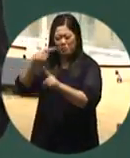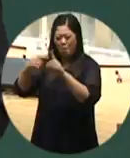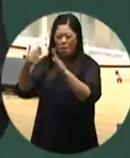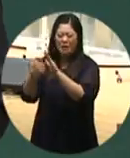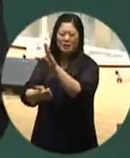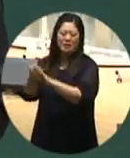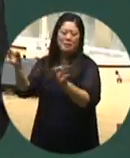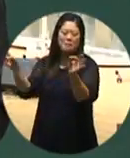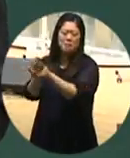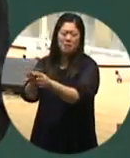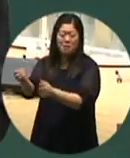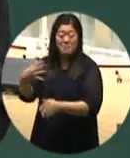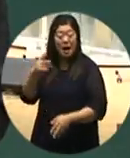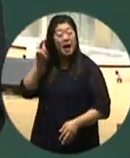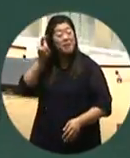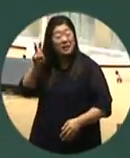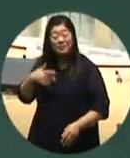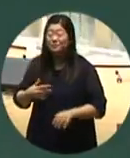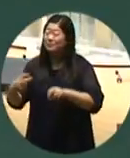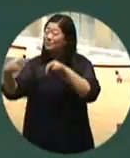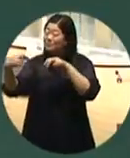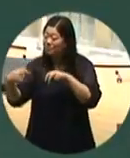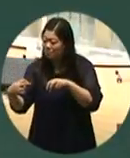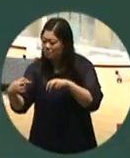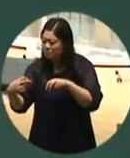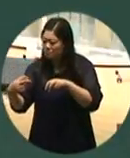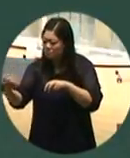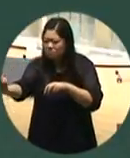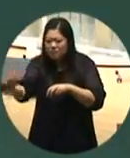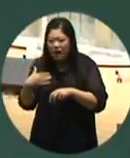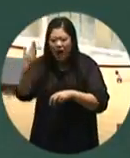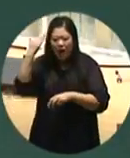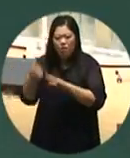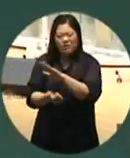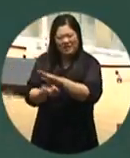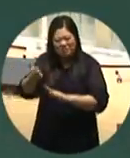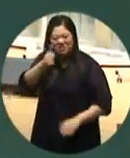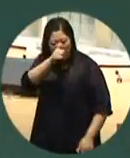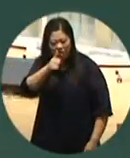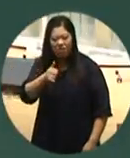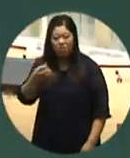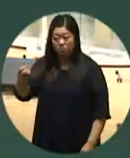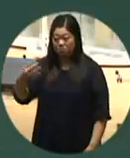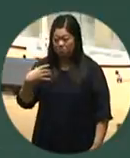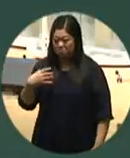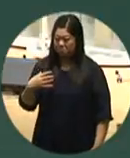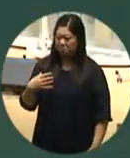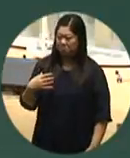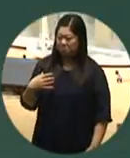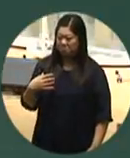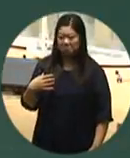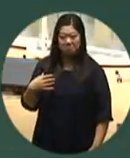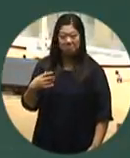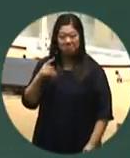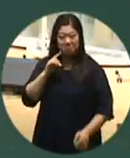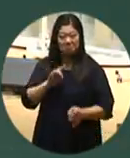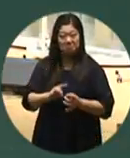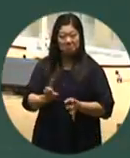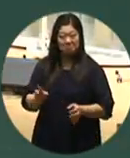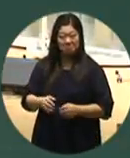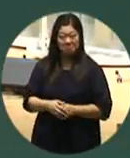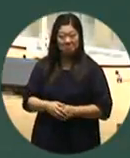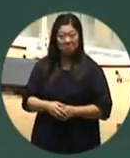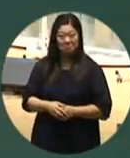이러더라고요. So there was a person who said this and he said I thought he would say the churches of Korea there's no hope for us but instead he said there is hope. 아 역시 대단한